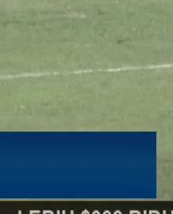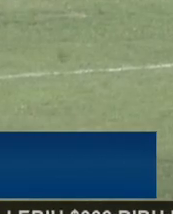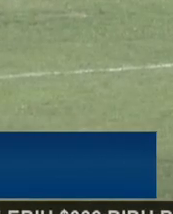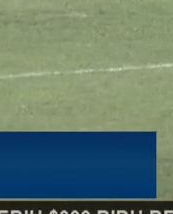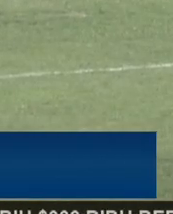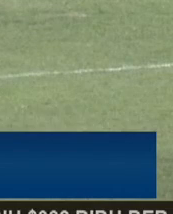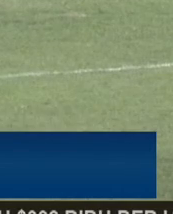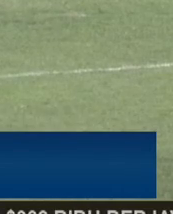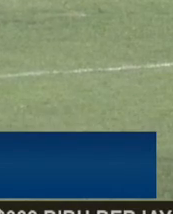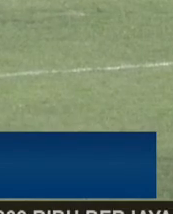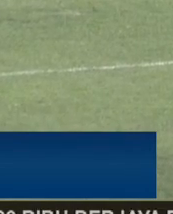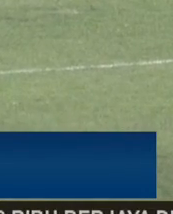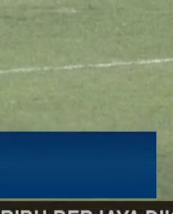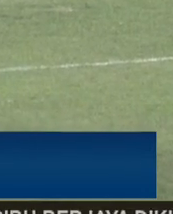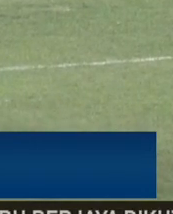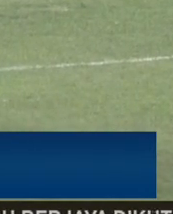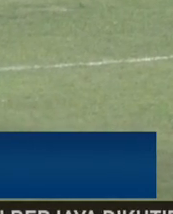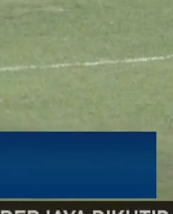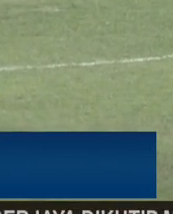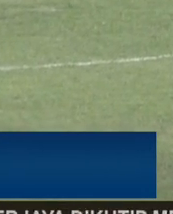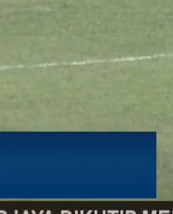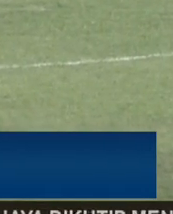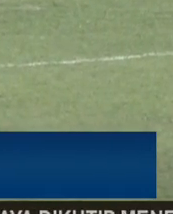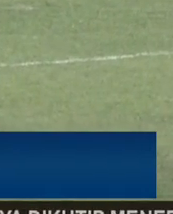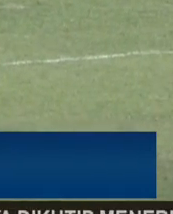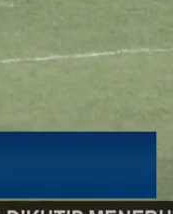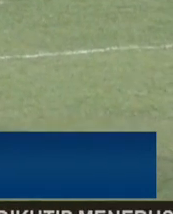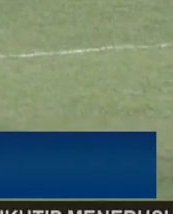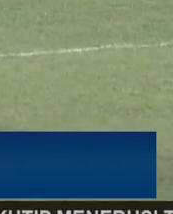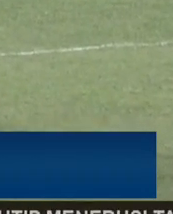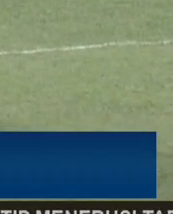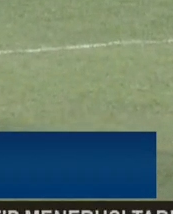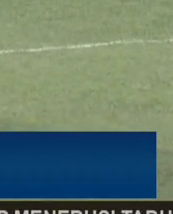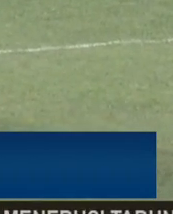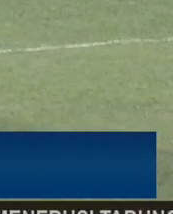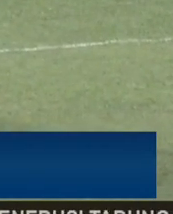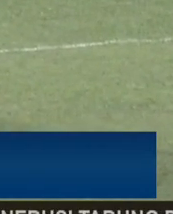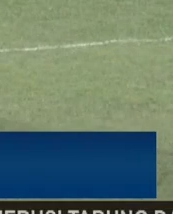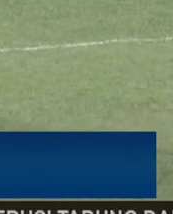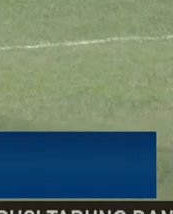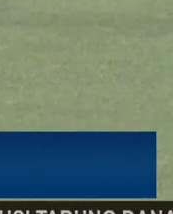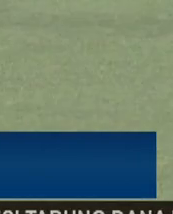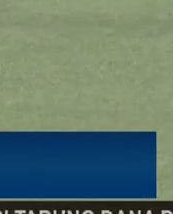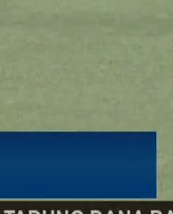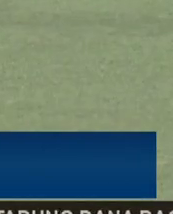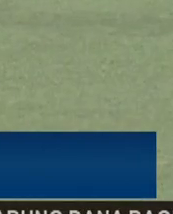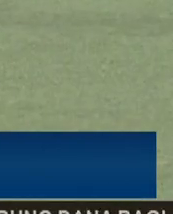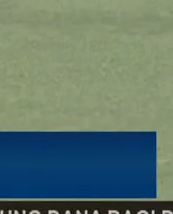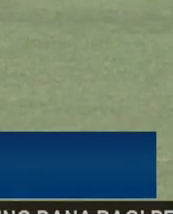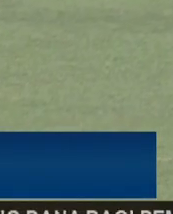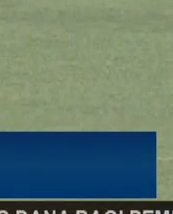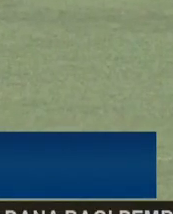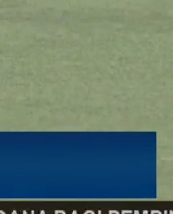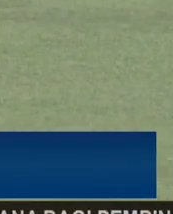jurang jaringan menerusi Abdul Wahid Hasyim Muhammad Hafiz untuk kedudukan berubah menjadi 31 Azizi hamish melengkapkan